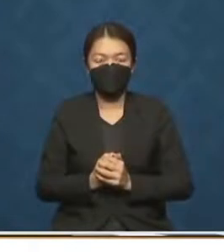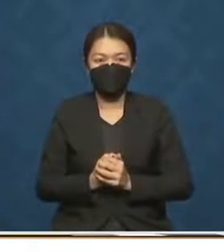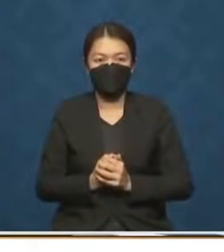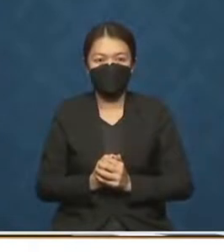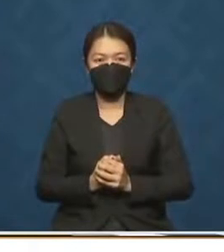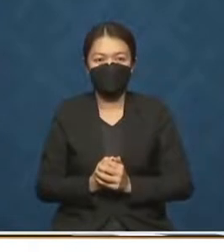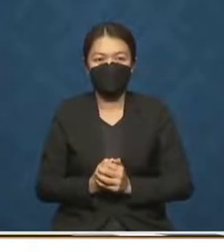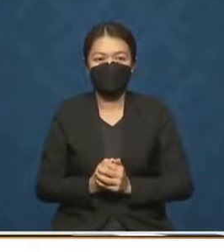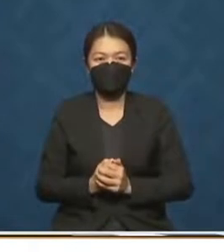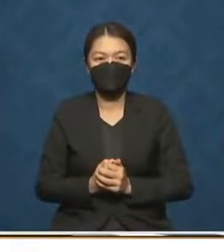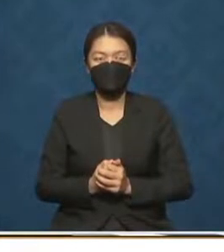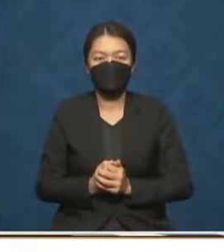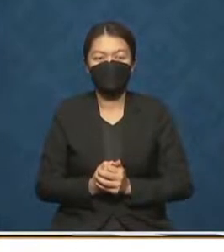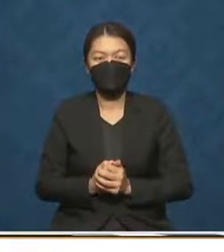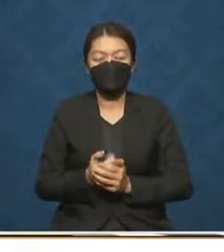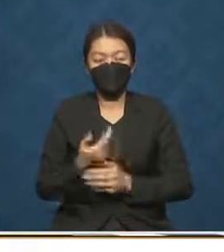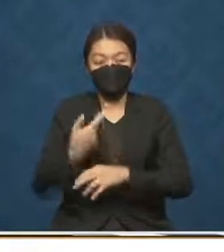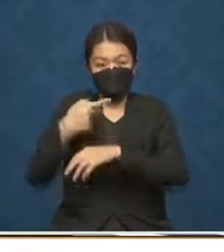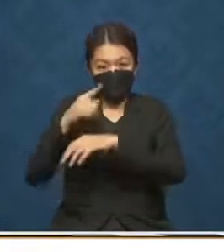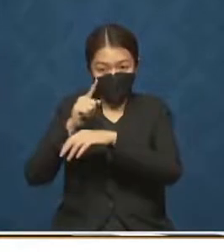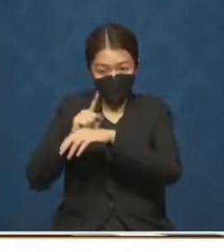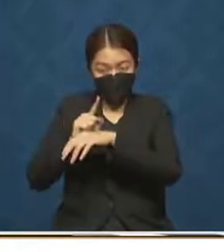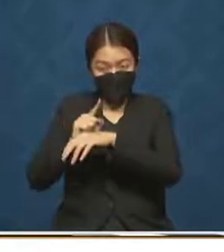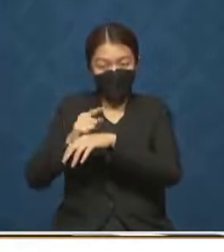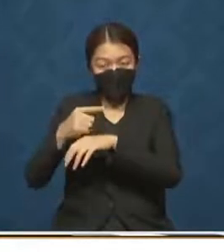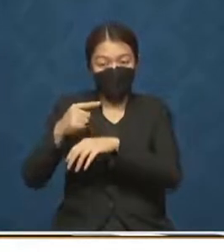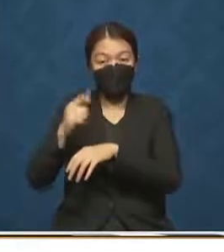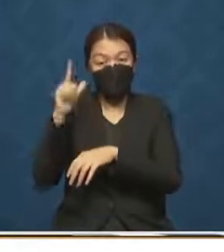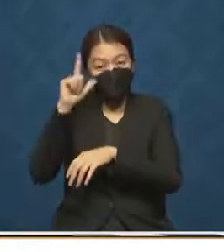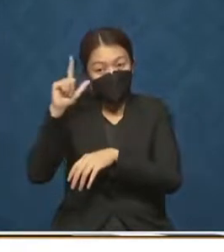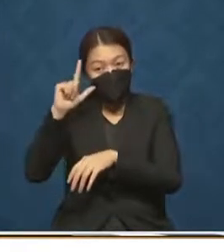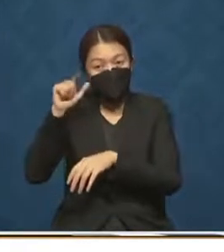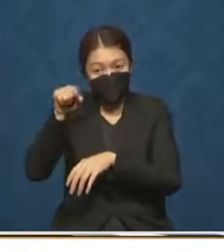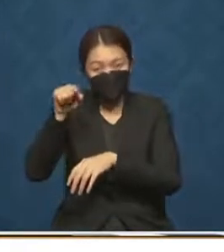ท่ประยุตจโอชาครับ ท่านหุงตัวครับ